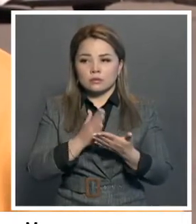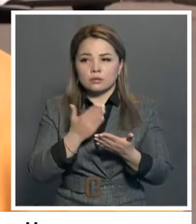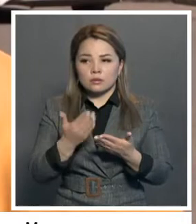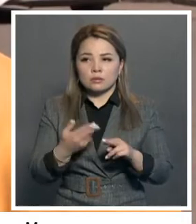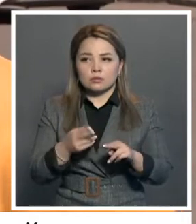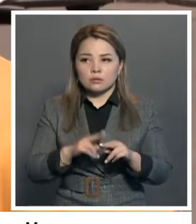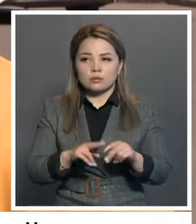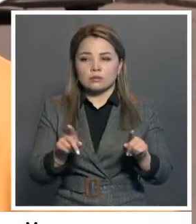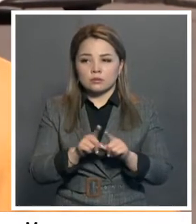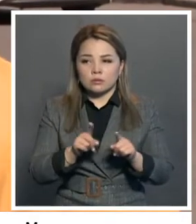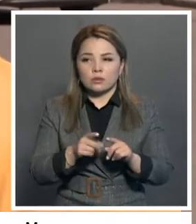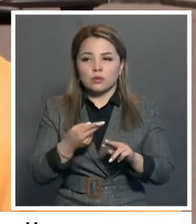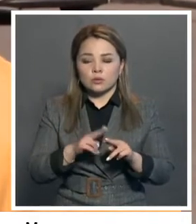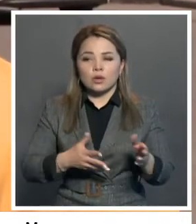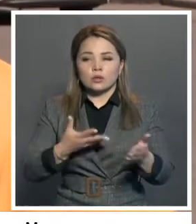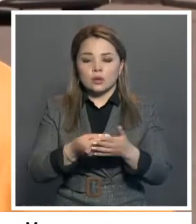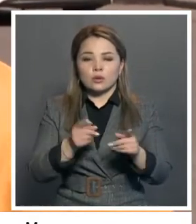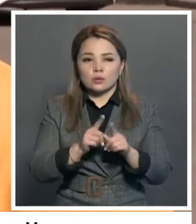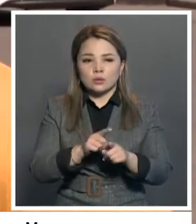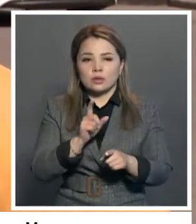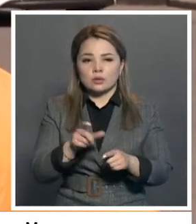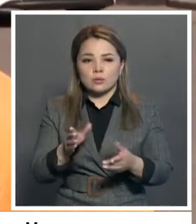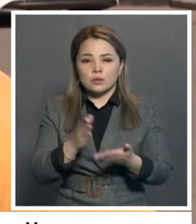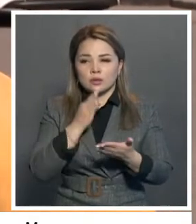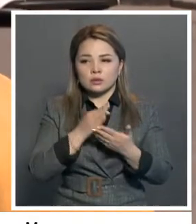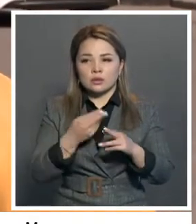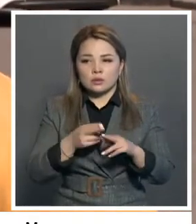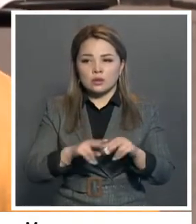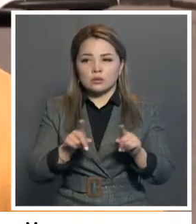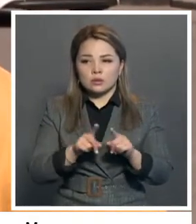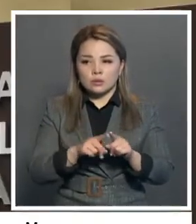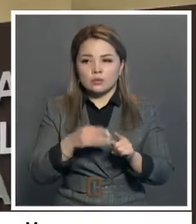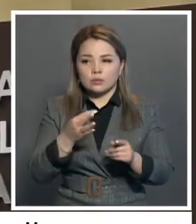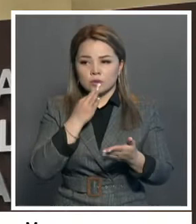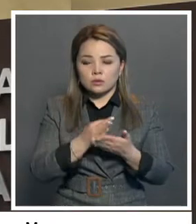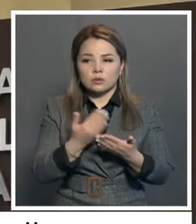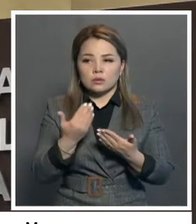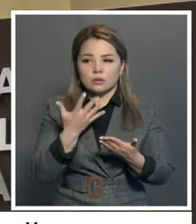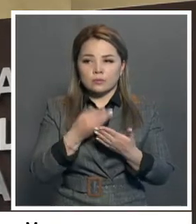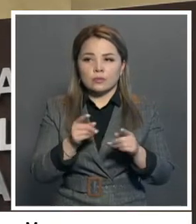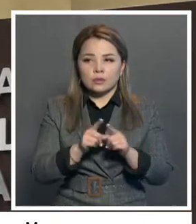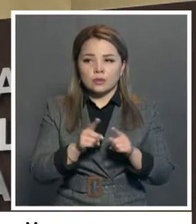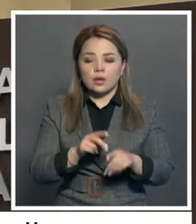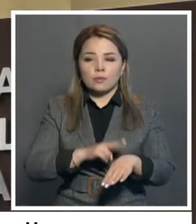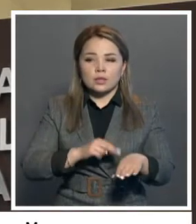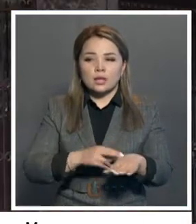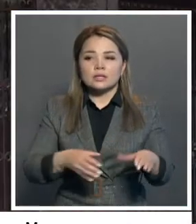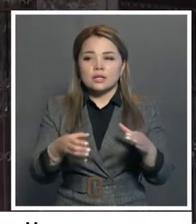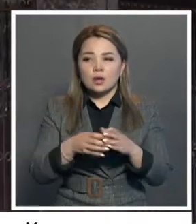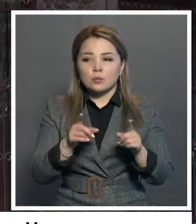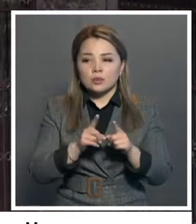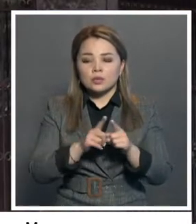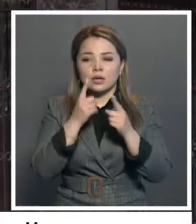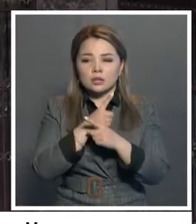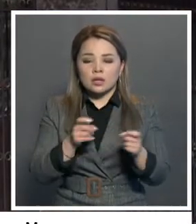Енді осыны төлейтін ақшасы жоқ қой. Енді осыны күтіп отыр осы ақшасын. Полиция департаментінің хабарлауынша осы дерек